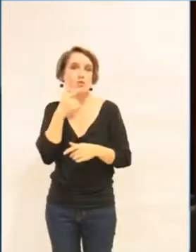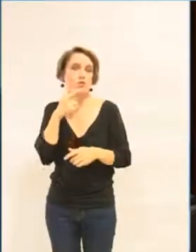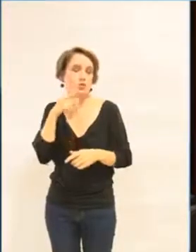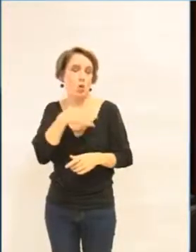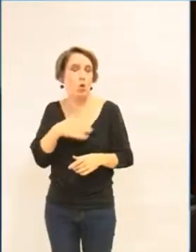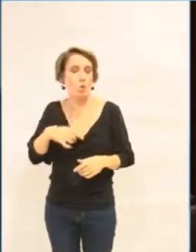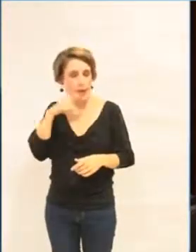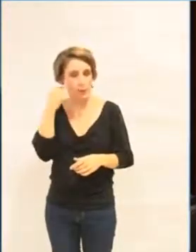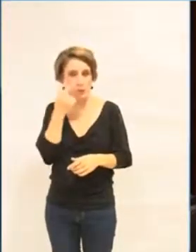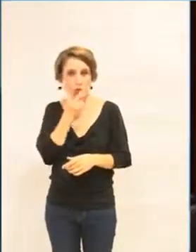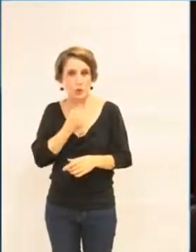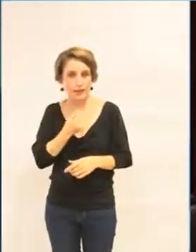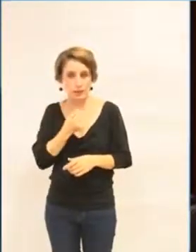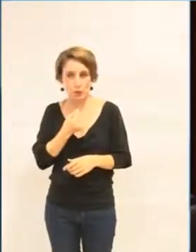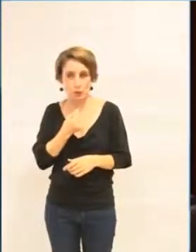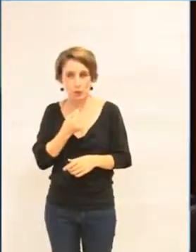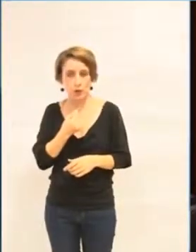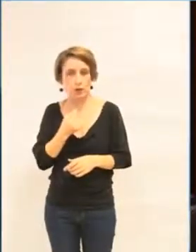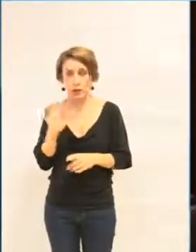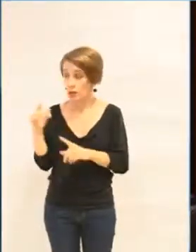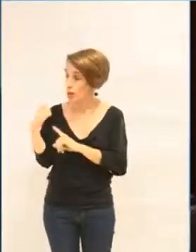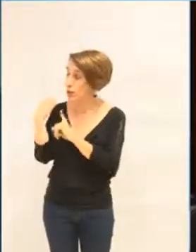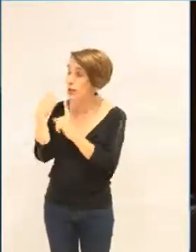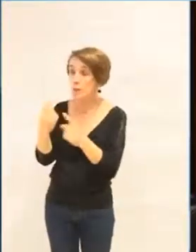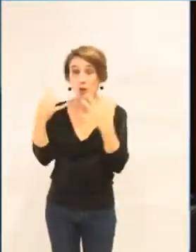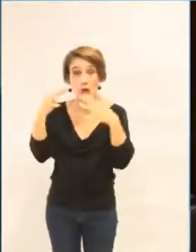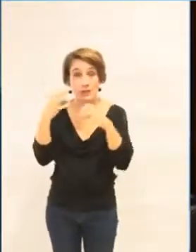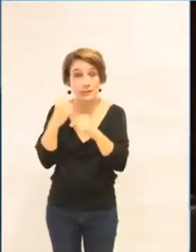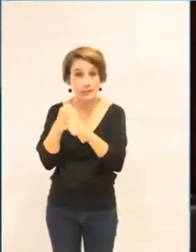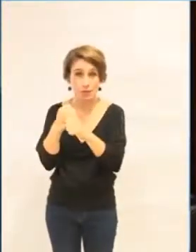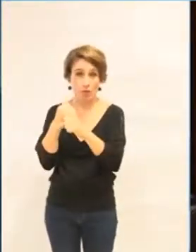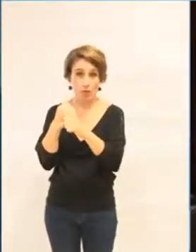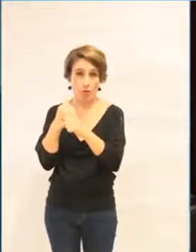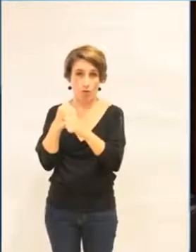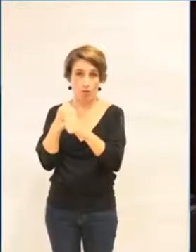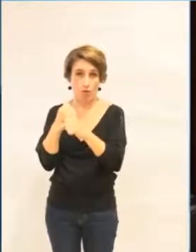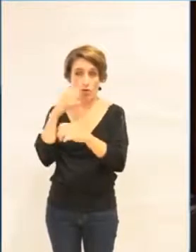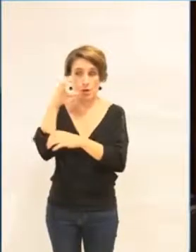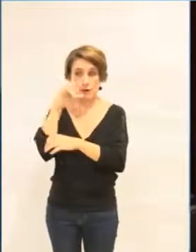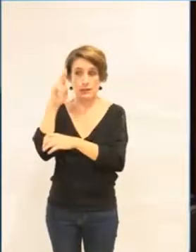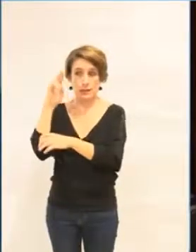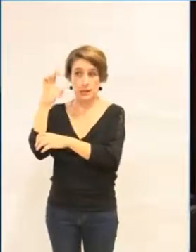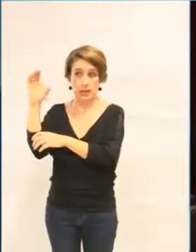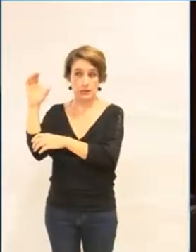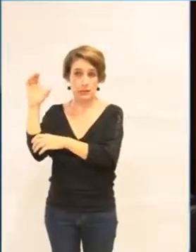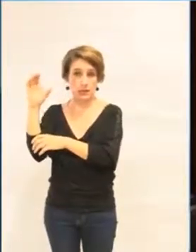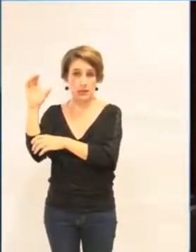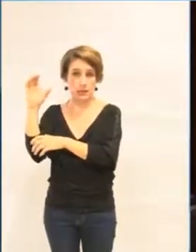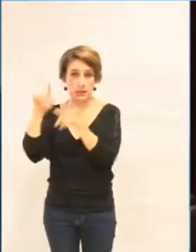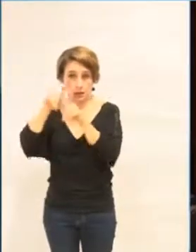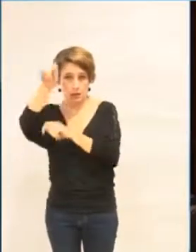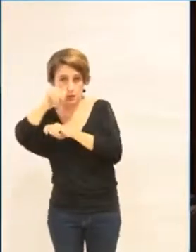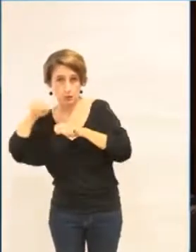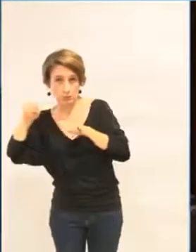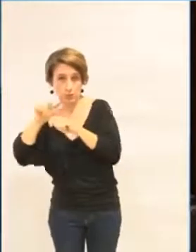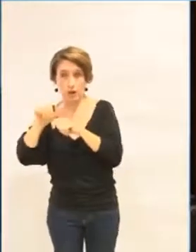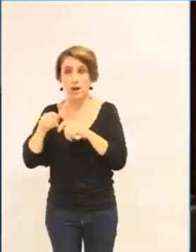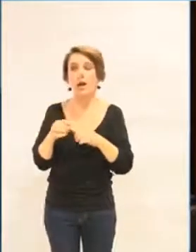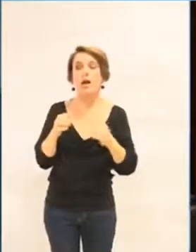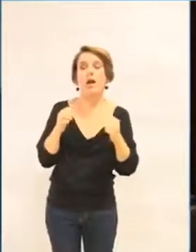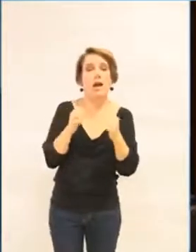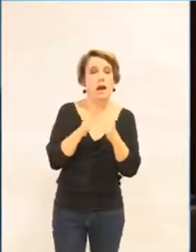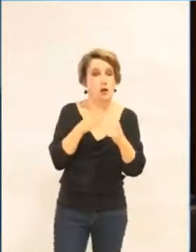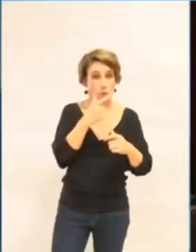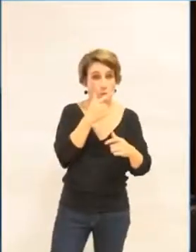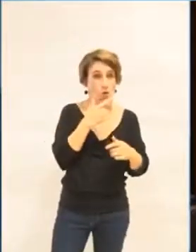subir autre chose que des remarques de la Chambre régionale des comptes, d'un maire qui, avec Didier Migaud puis Marc Bayetto,